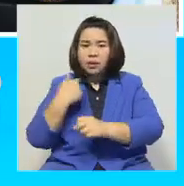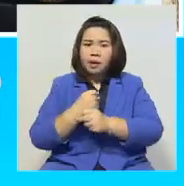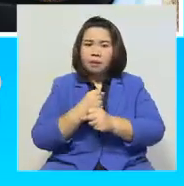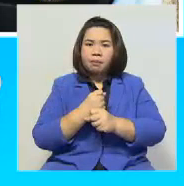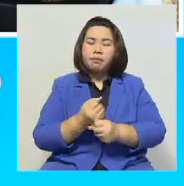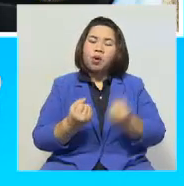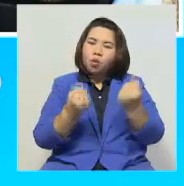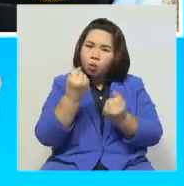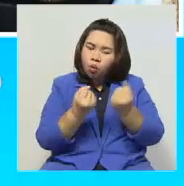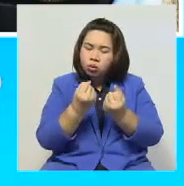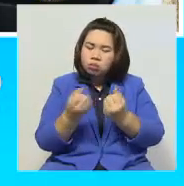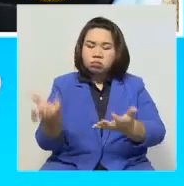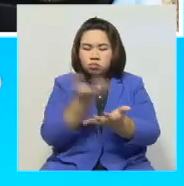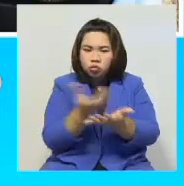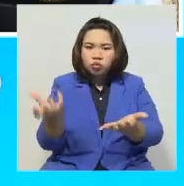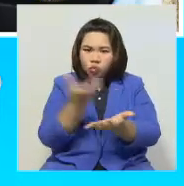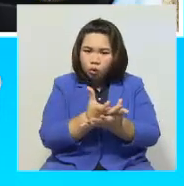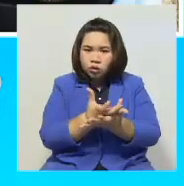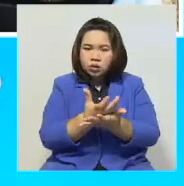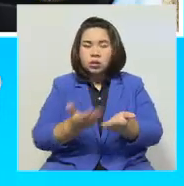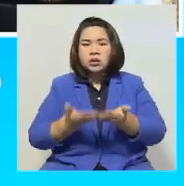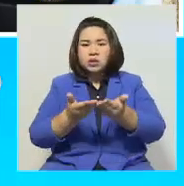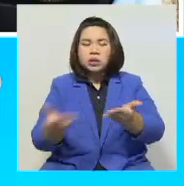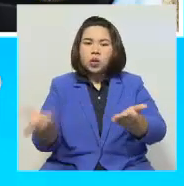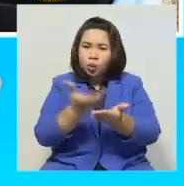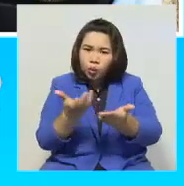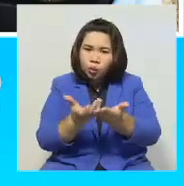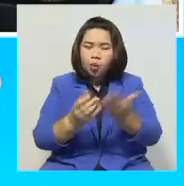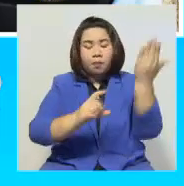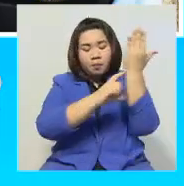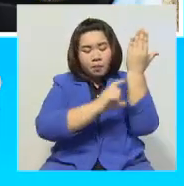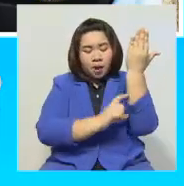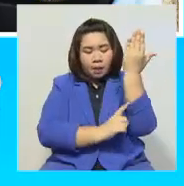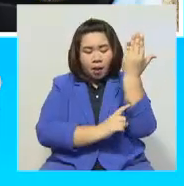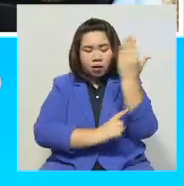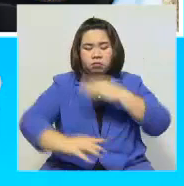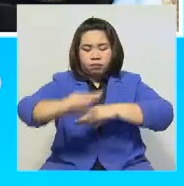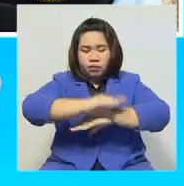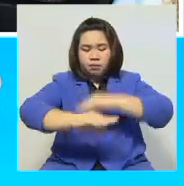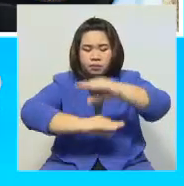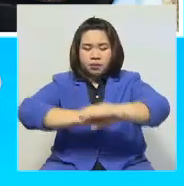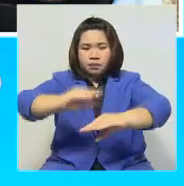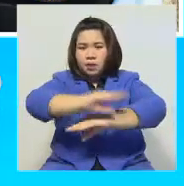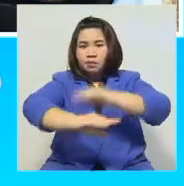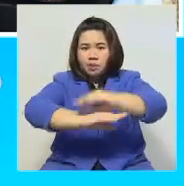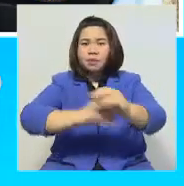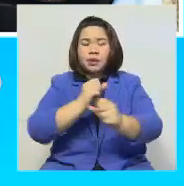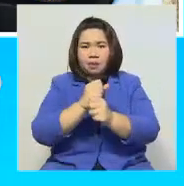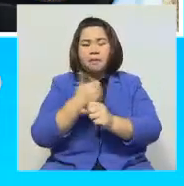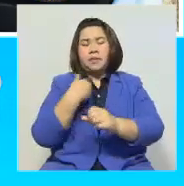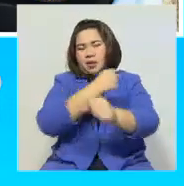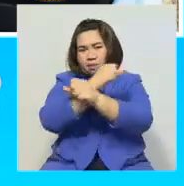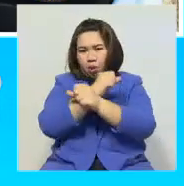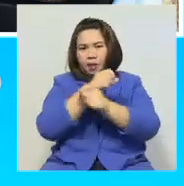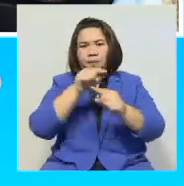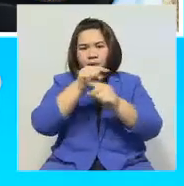ดยเรือต่างๆนะครับแล้วก็มาเอาไม้ไผ่ต่างๆเนี่ยมากั้นตัวนี้สำเร็จกั้นน้ำไป 100%